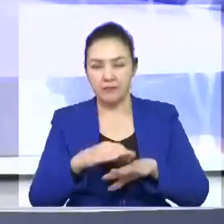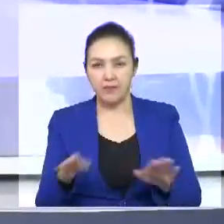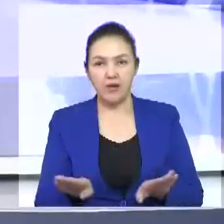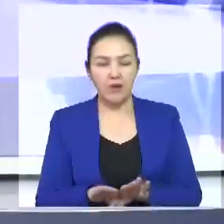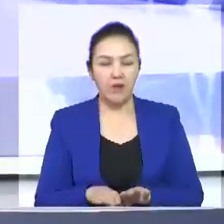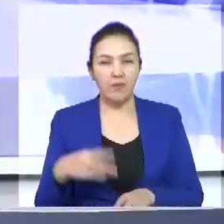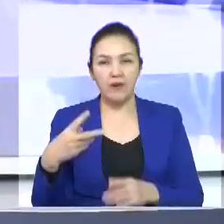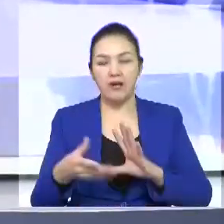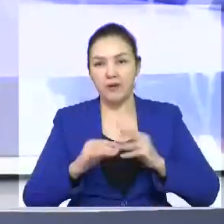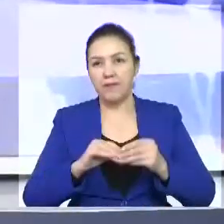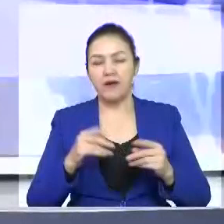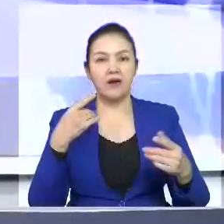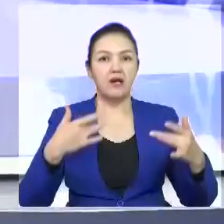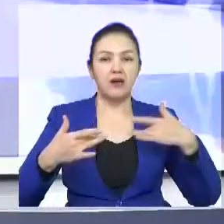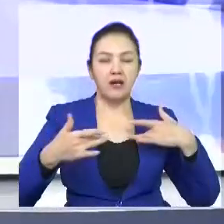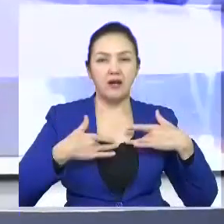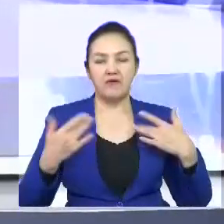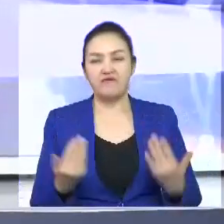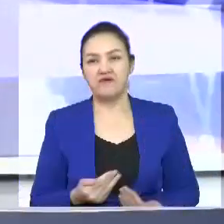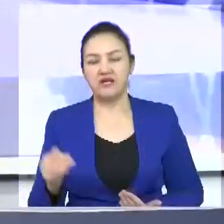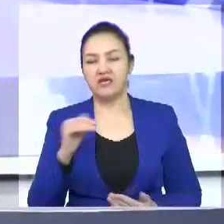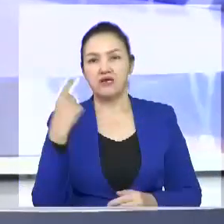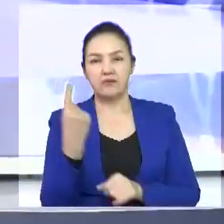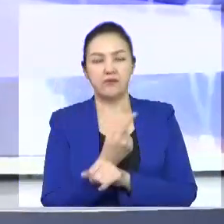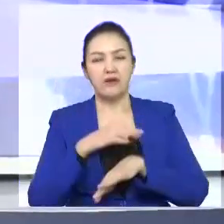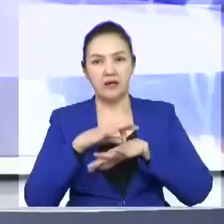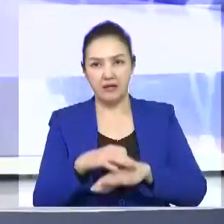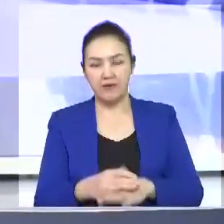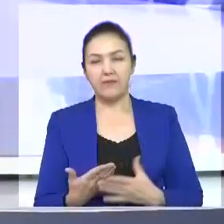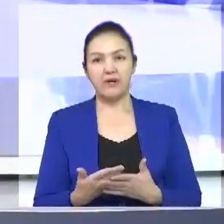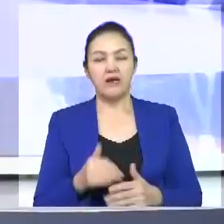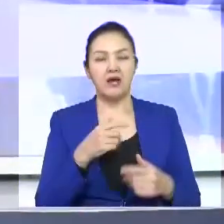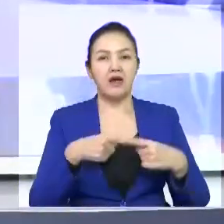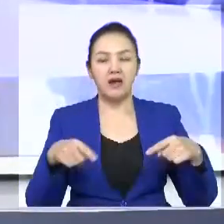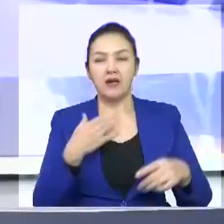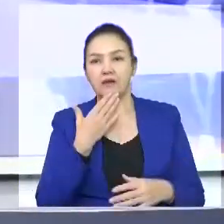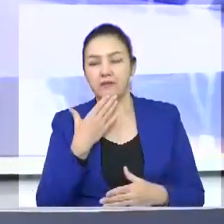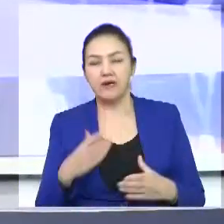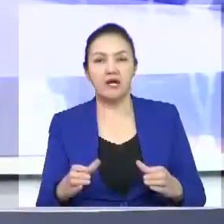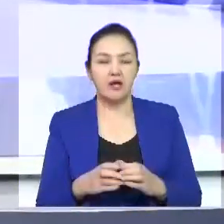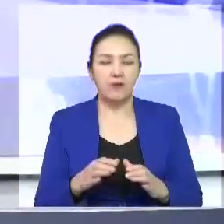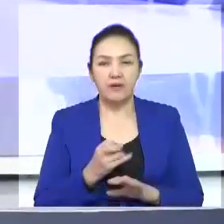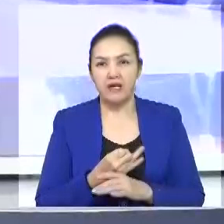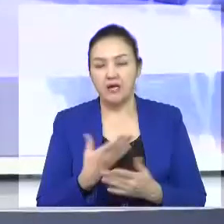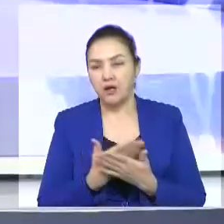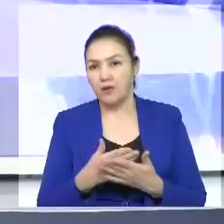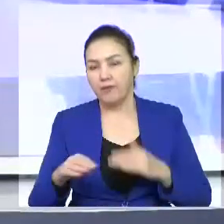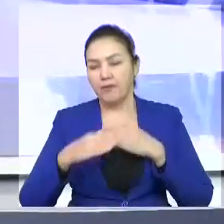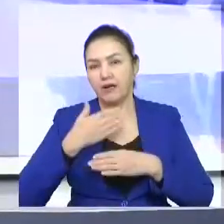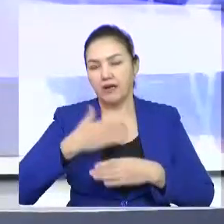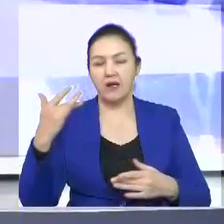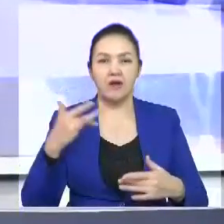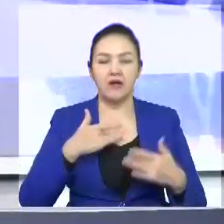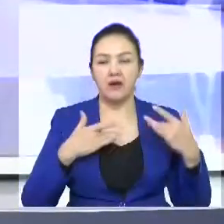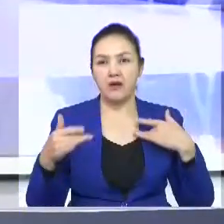öteyelik, mınday qortındı konsert öngördegi filial alğash ret uyumdastırıp otır. Her türlü ult san alvan madeniyet bir sahnada 90